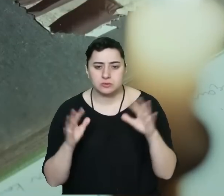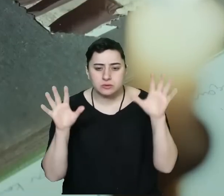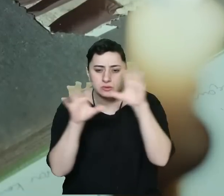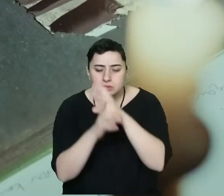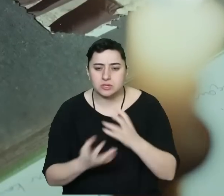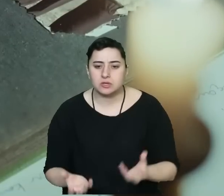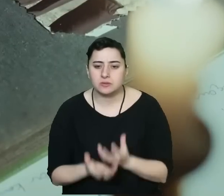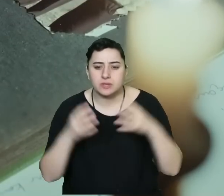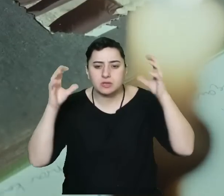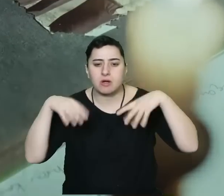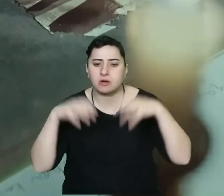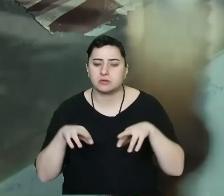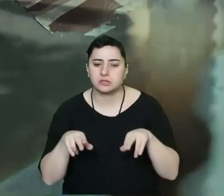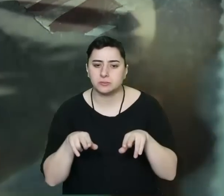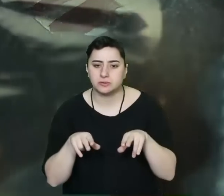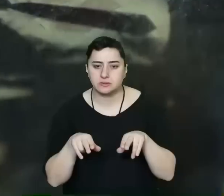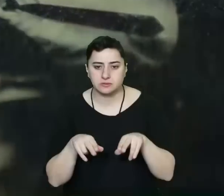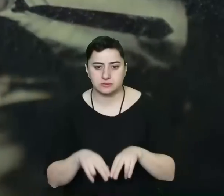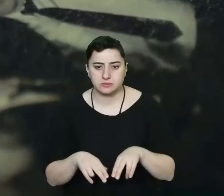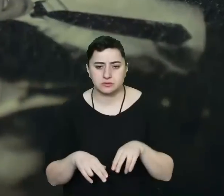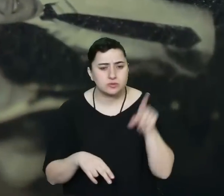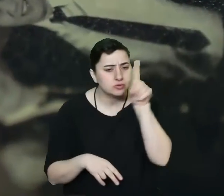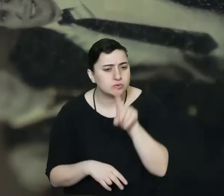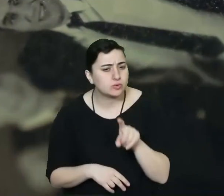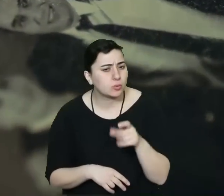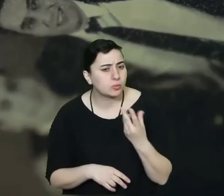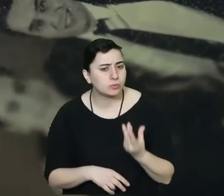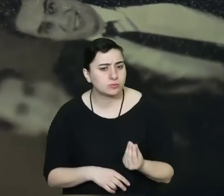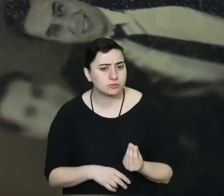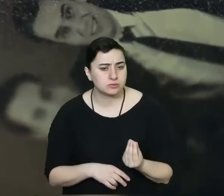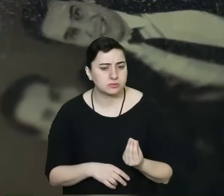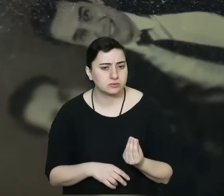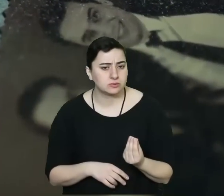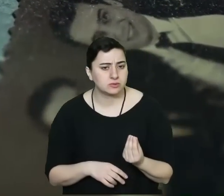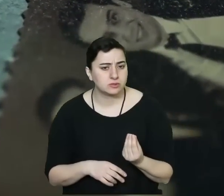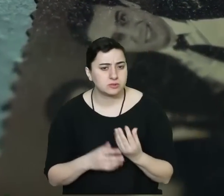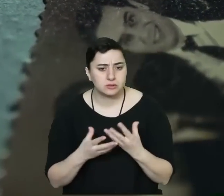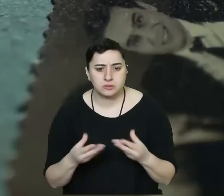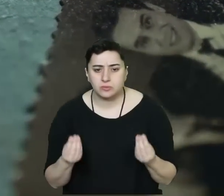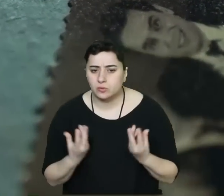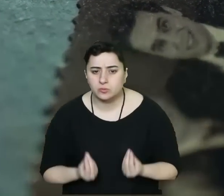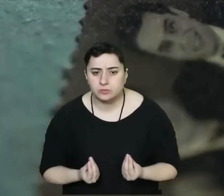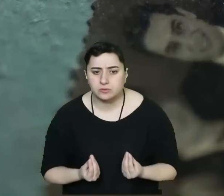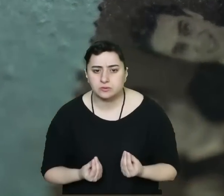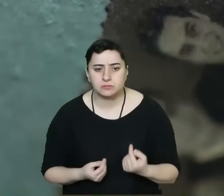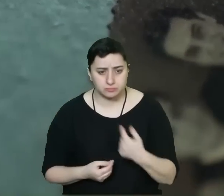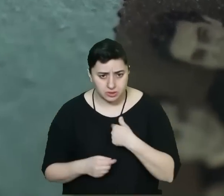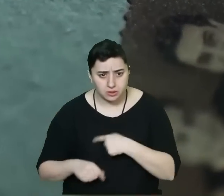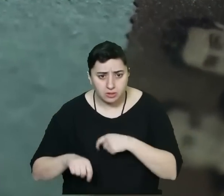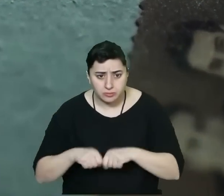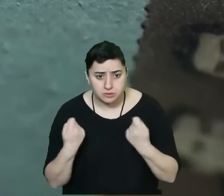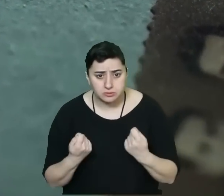gibisin. Bir kar gibisin. Soruyorsun. Zarif oğlum, bana dargın